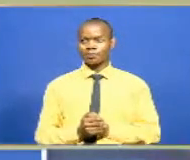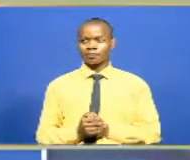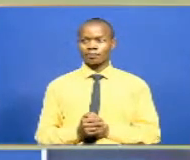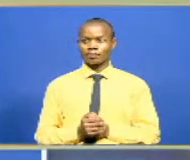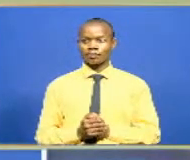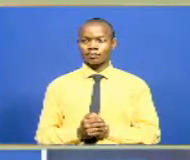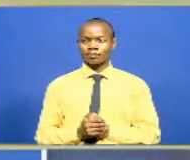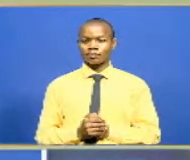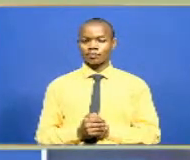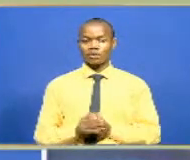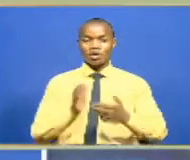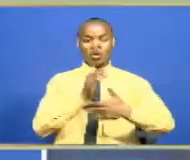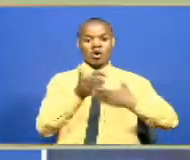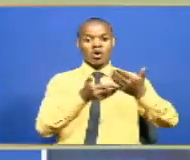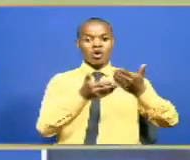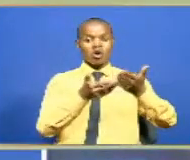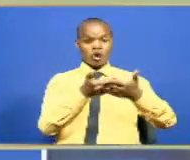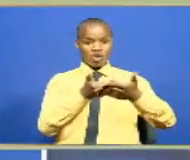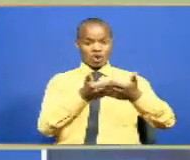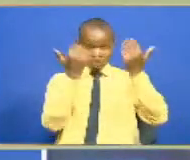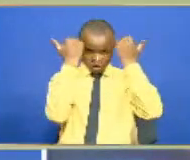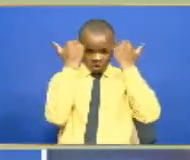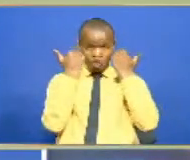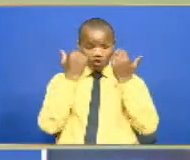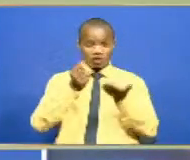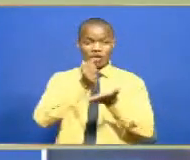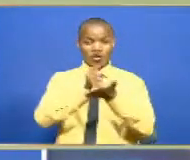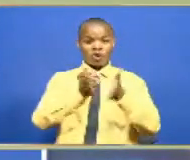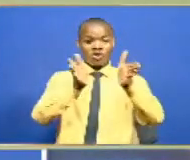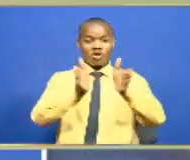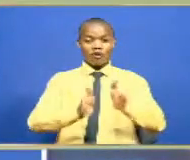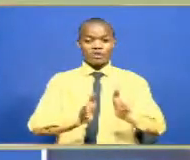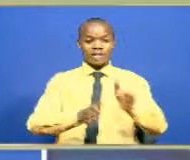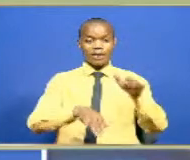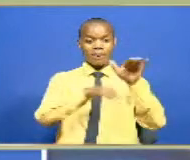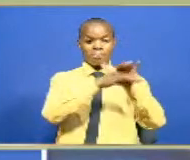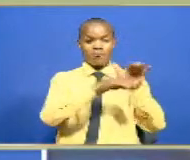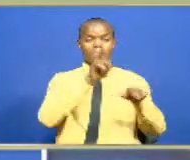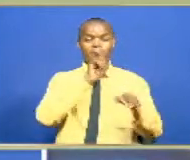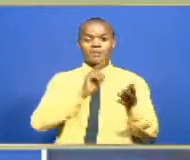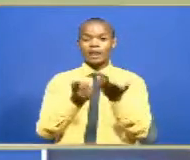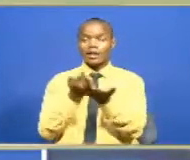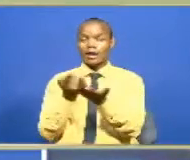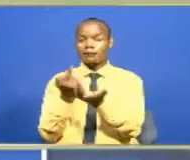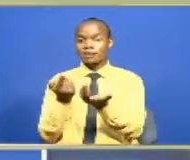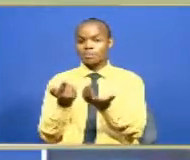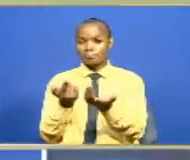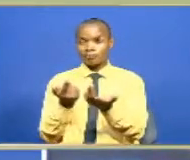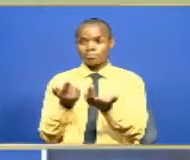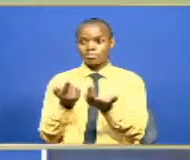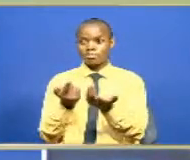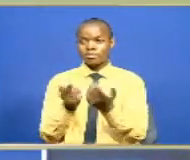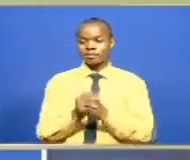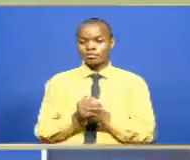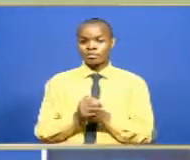That brings the total number of judicial staff who were dismissed in the past 3 years to